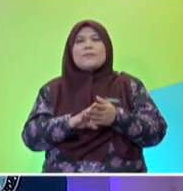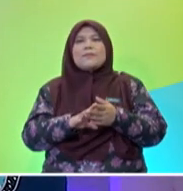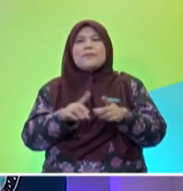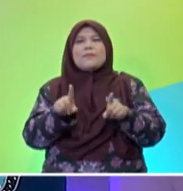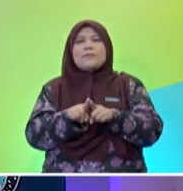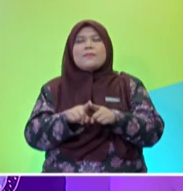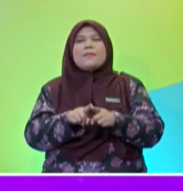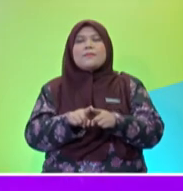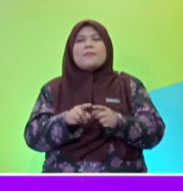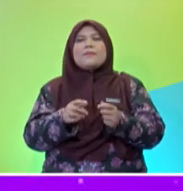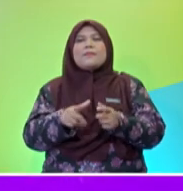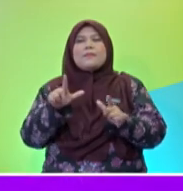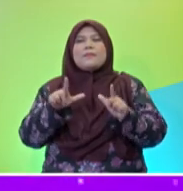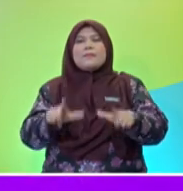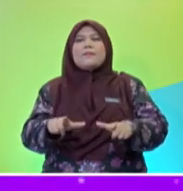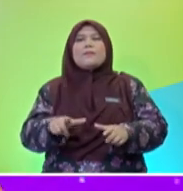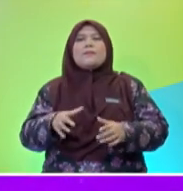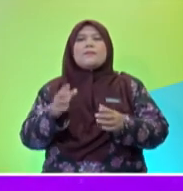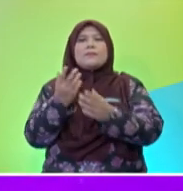TK Oke